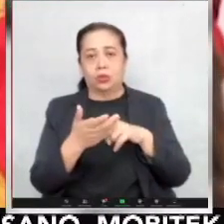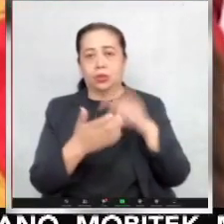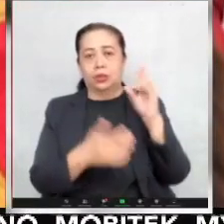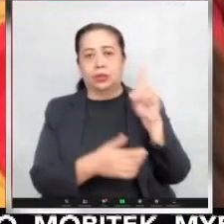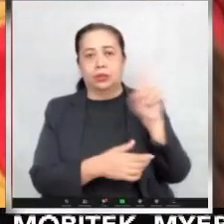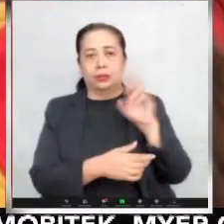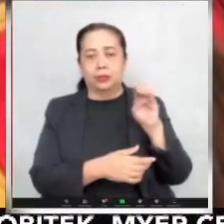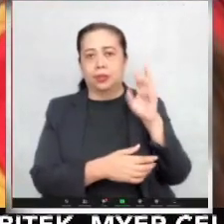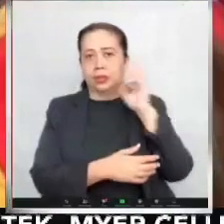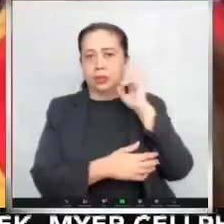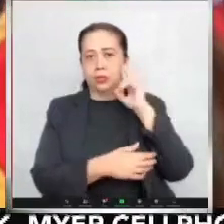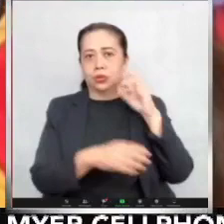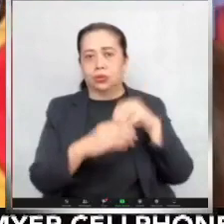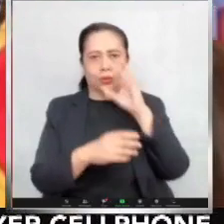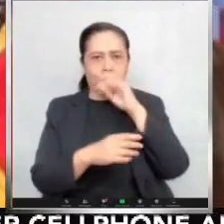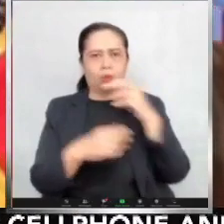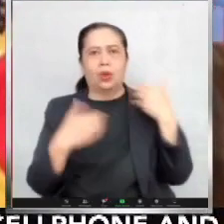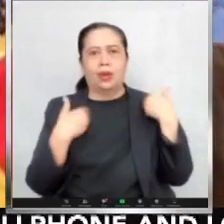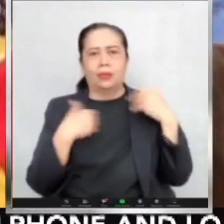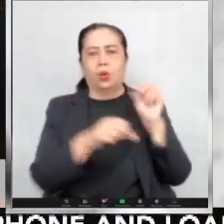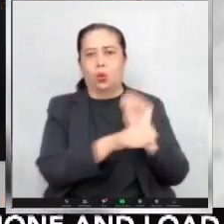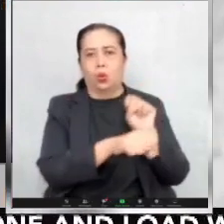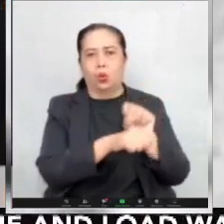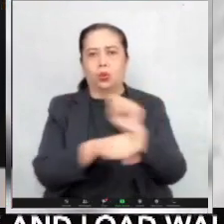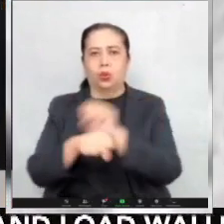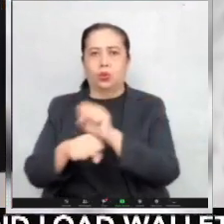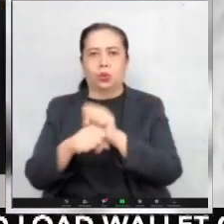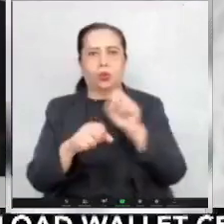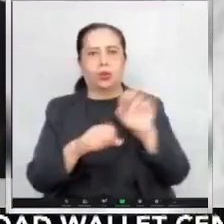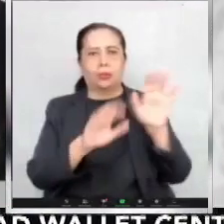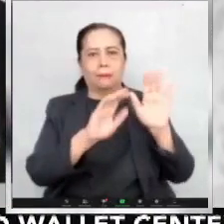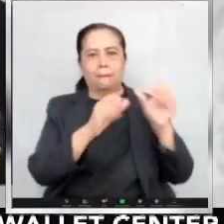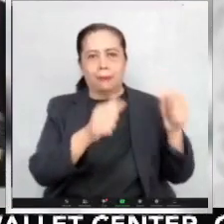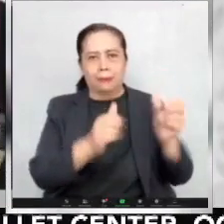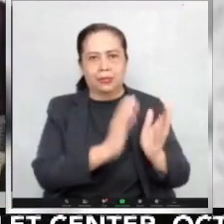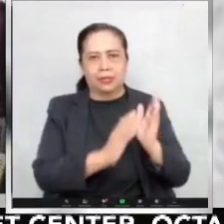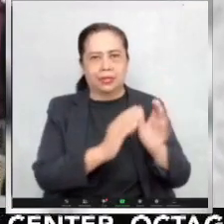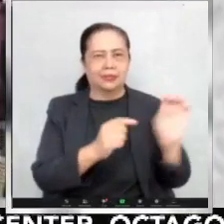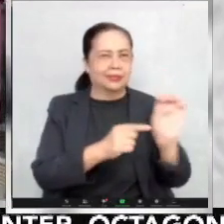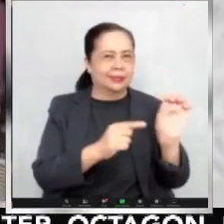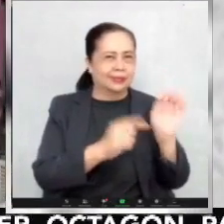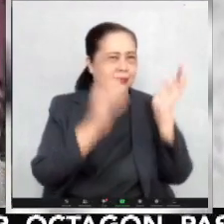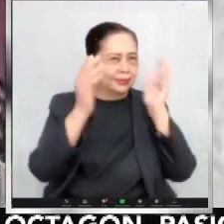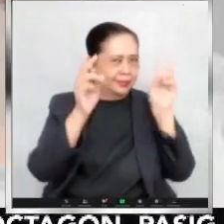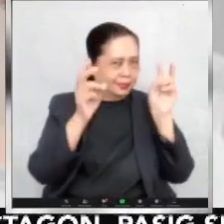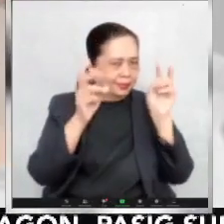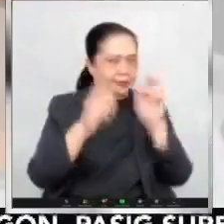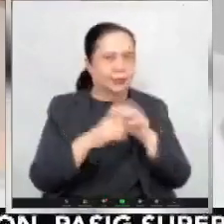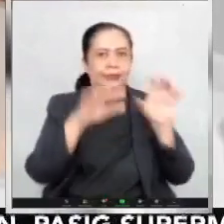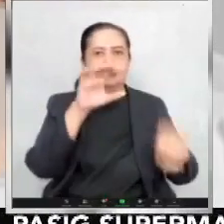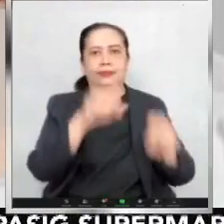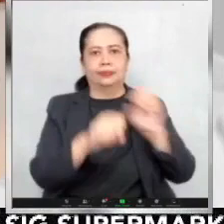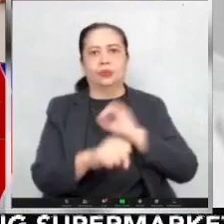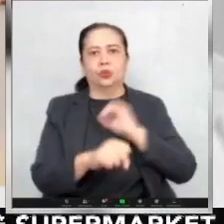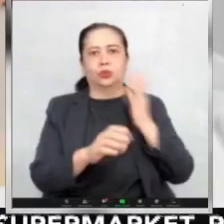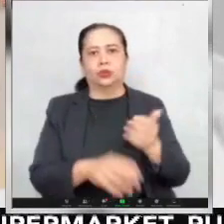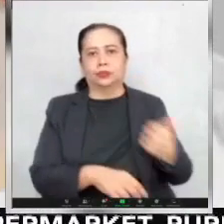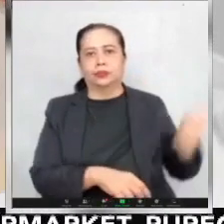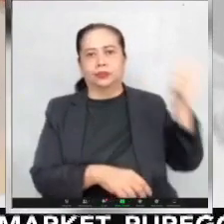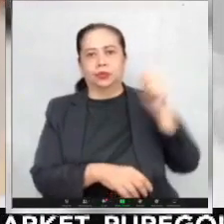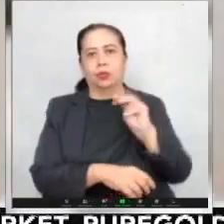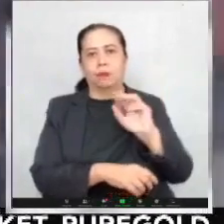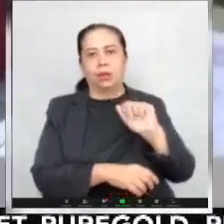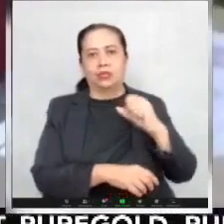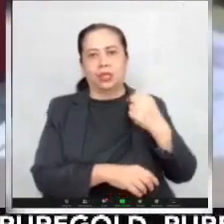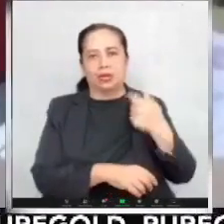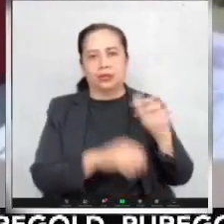biktima sa dalawang massage parlor na nag-aalok umano ng extra service. Arestado ang mga may-ari ng massage parlor. Wala silang